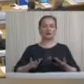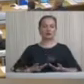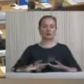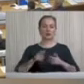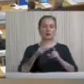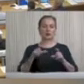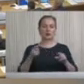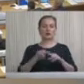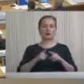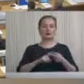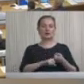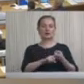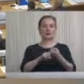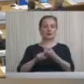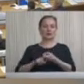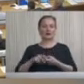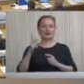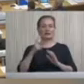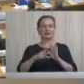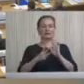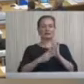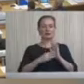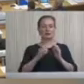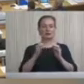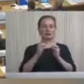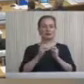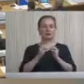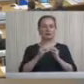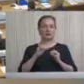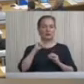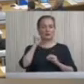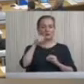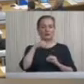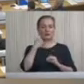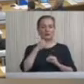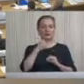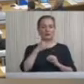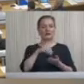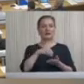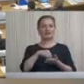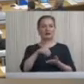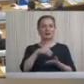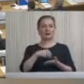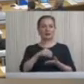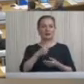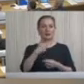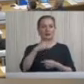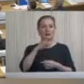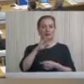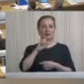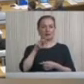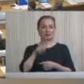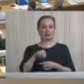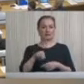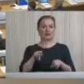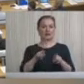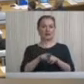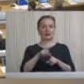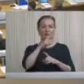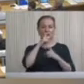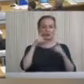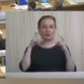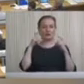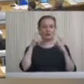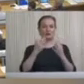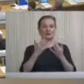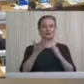не закривали бізнес і все інше? Чи я зменшую загрозу від коронавірусу? Ні, я її не зменшую.